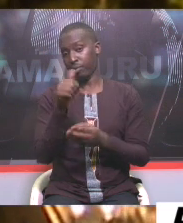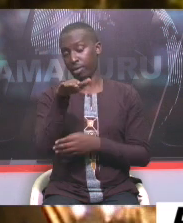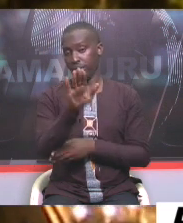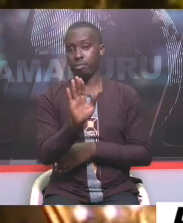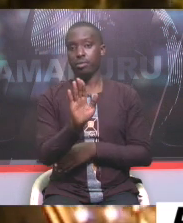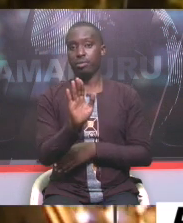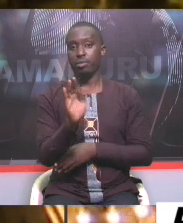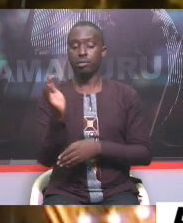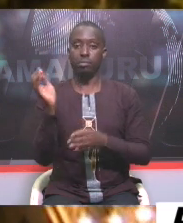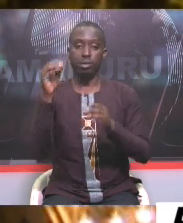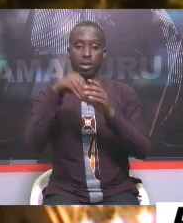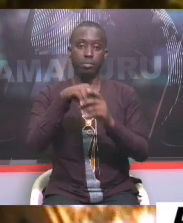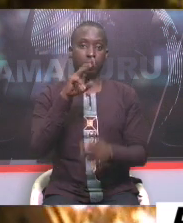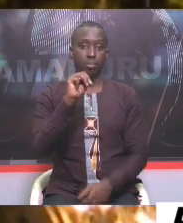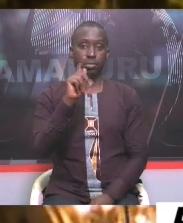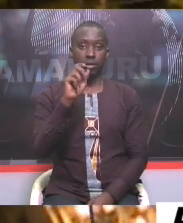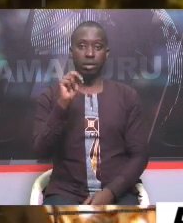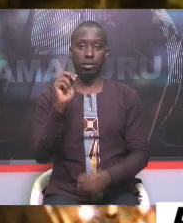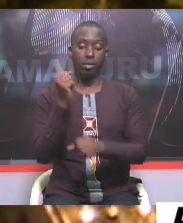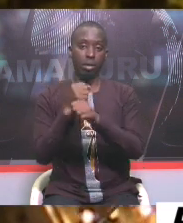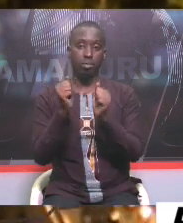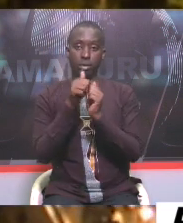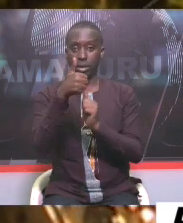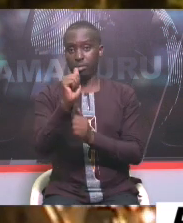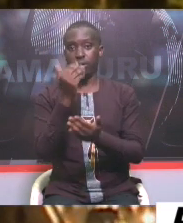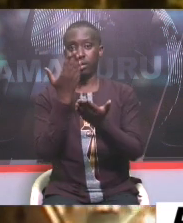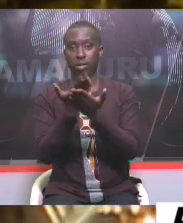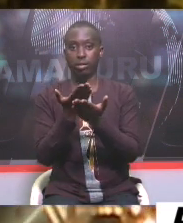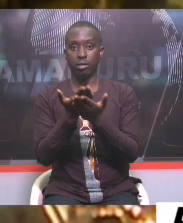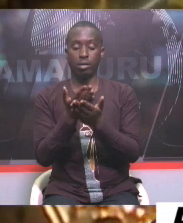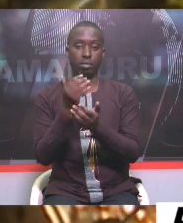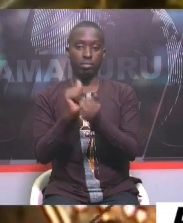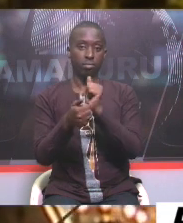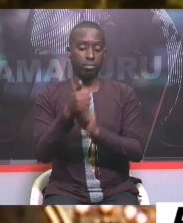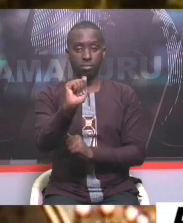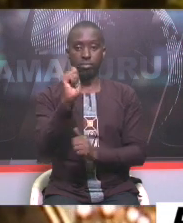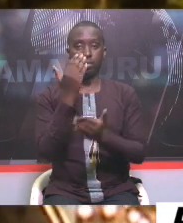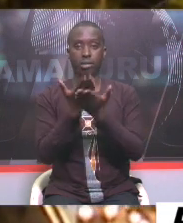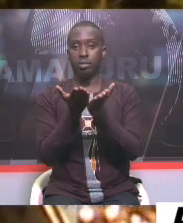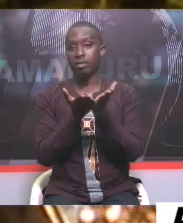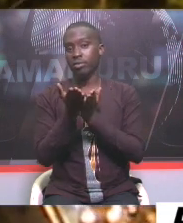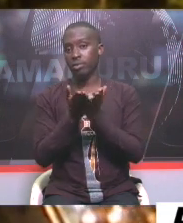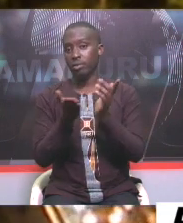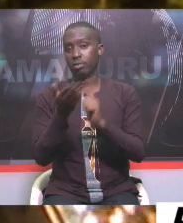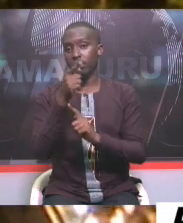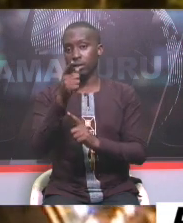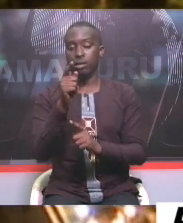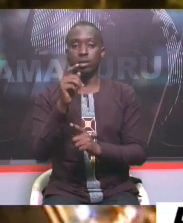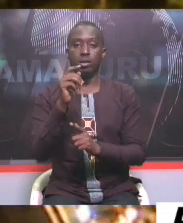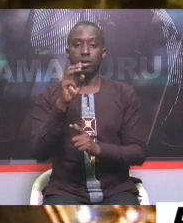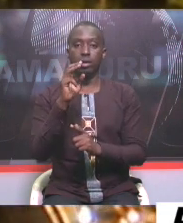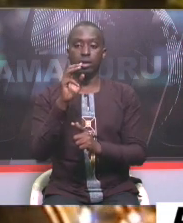yabo, banakwiyambaza kompanyi ya MTN bakorana nayo ikabasaba kubaga bakifasha. Aba barasaba ko serivisi bahabwa n'iyi kompanyi